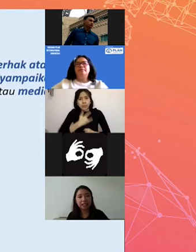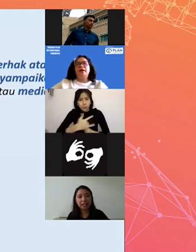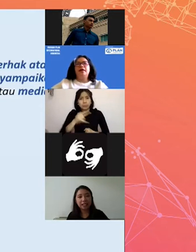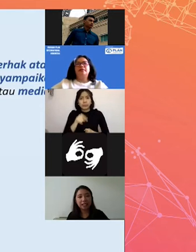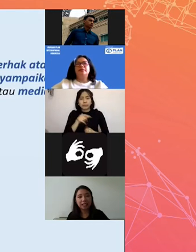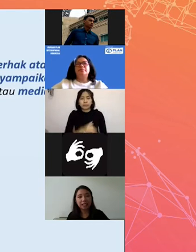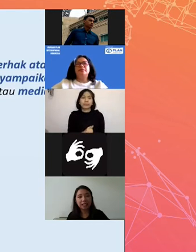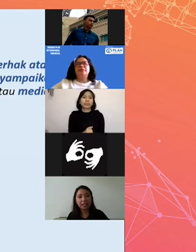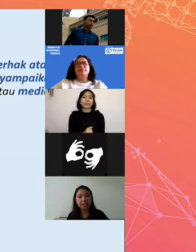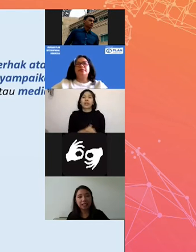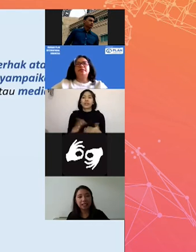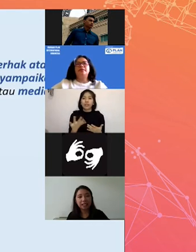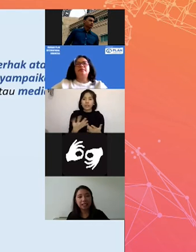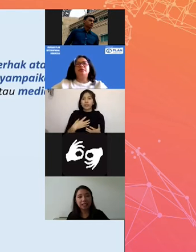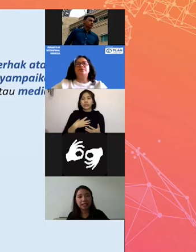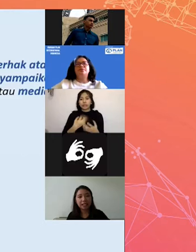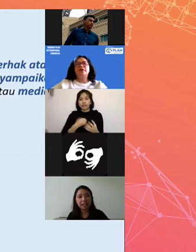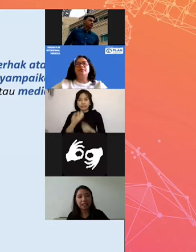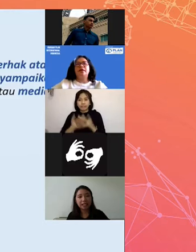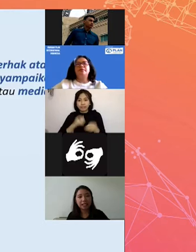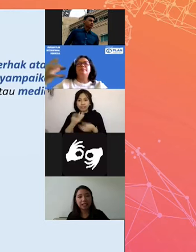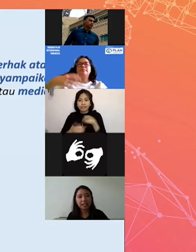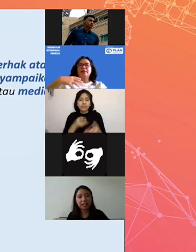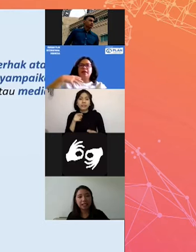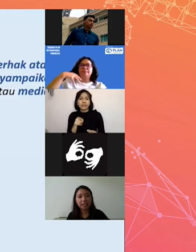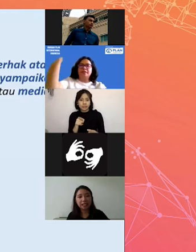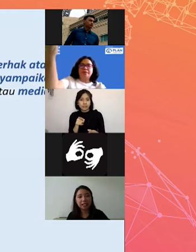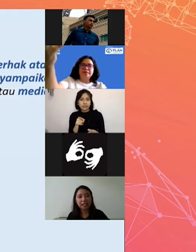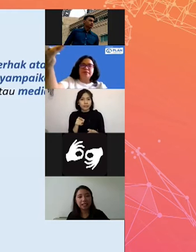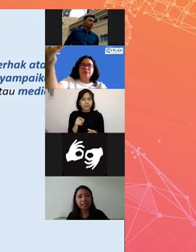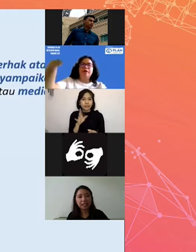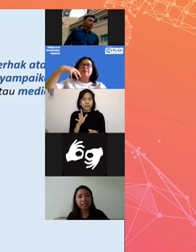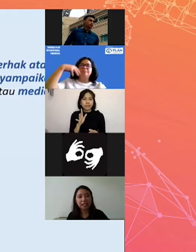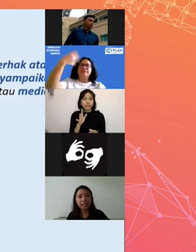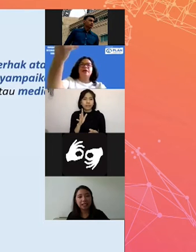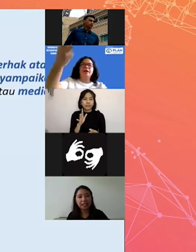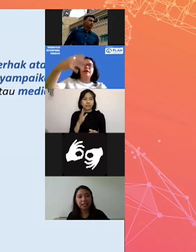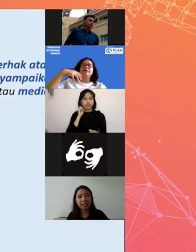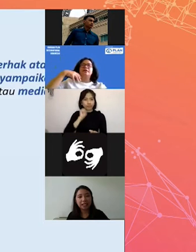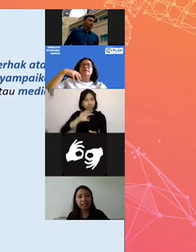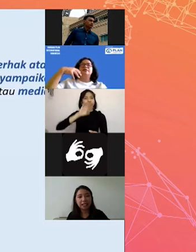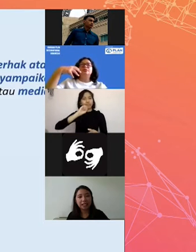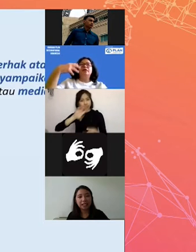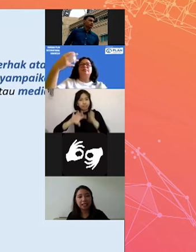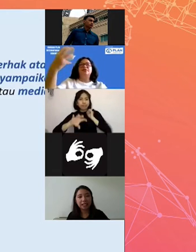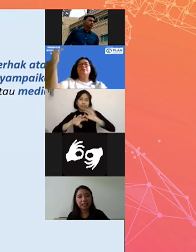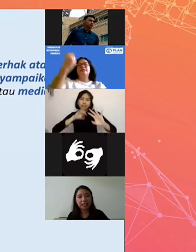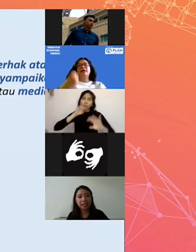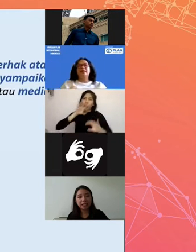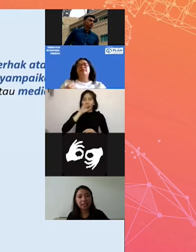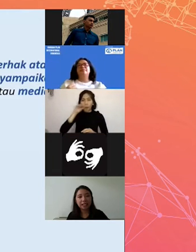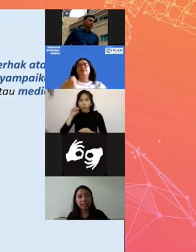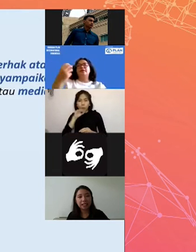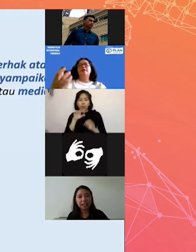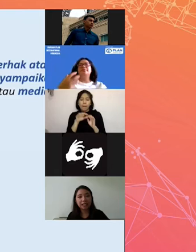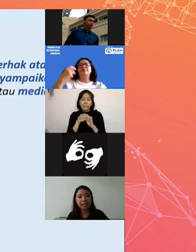Dan berhak atas kebebasan berekspresi ini termasuk juga selain berekspresi keluar, berbicara, juga termasuk